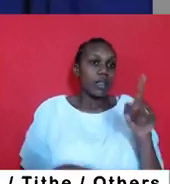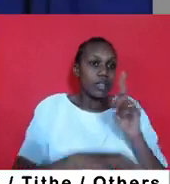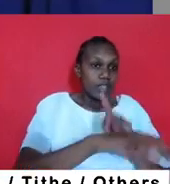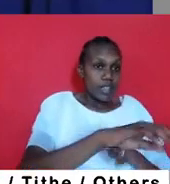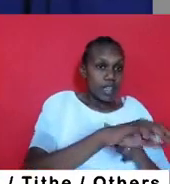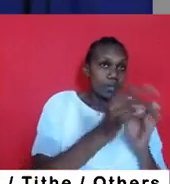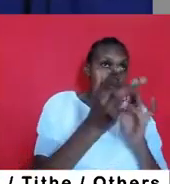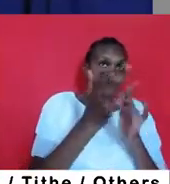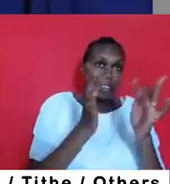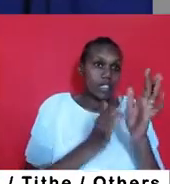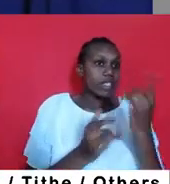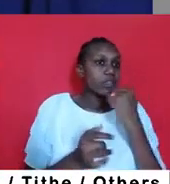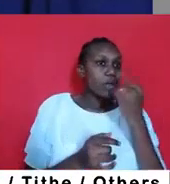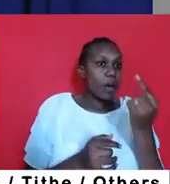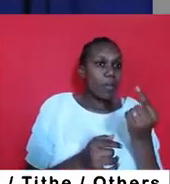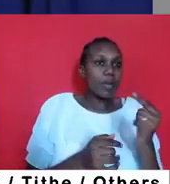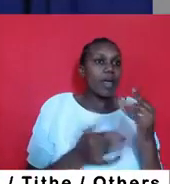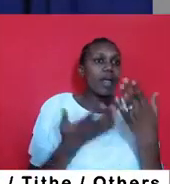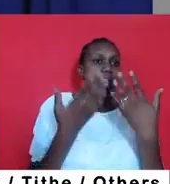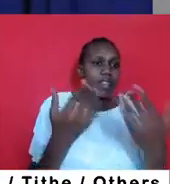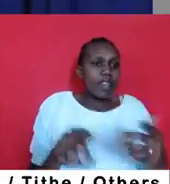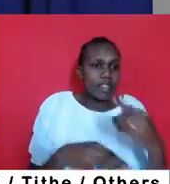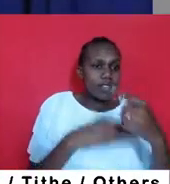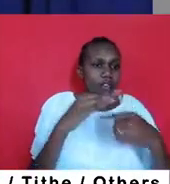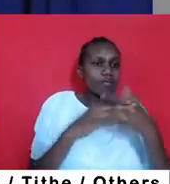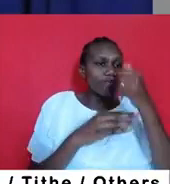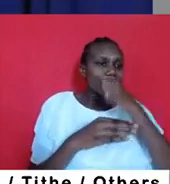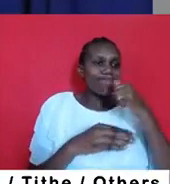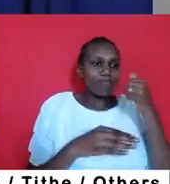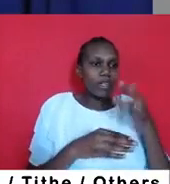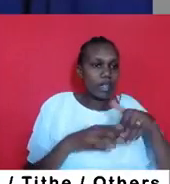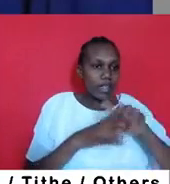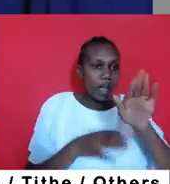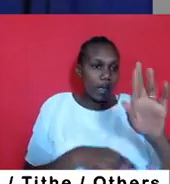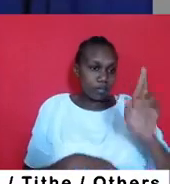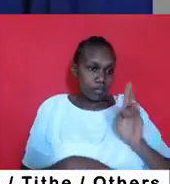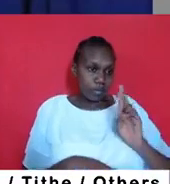wakati Yesu alimwambia mambo ya siri maishani mwake,